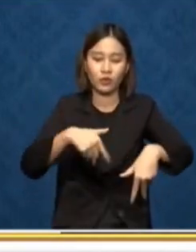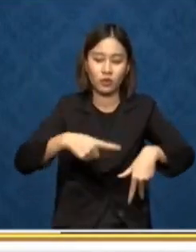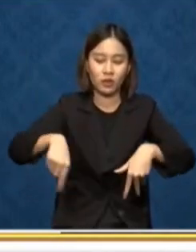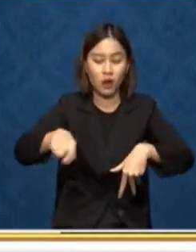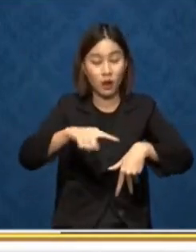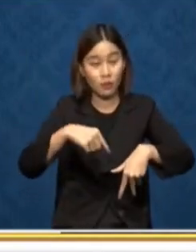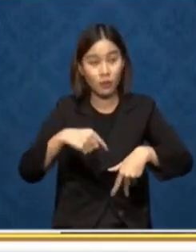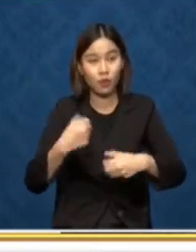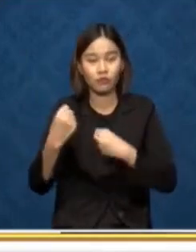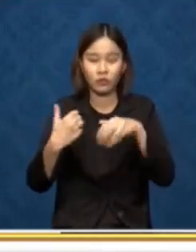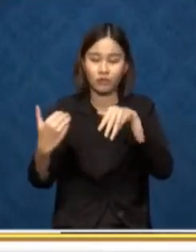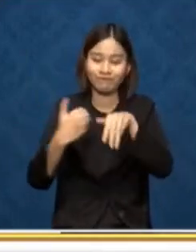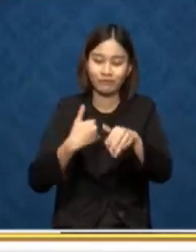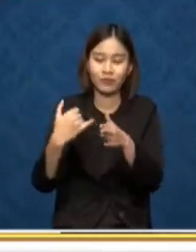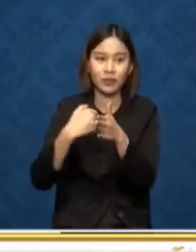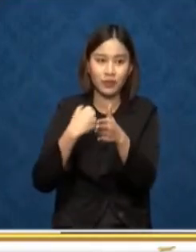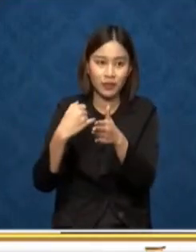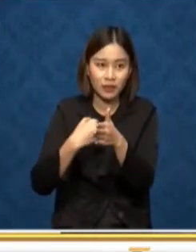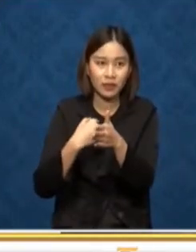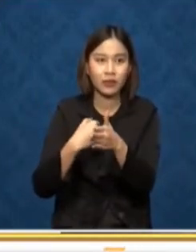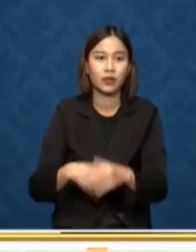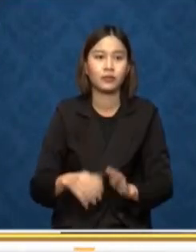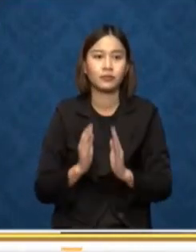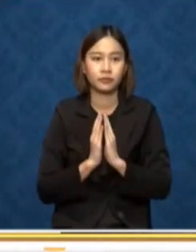และเพื่อควสะดวกในการสัญจอดไปมาขอบพน้องด้ควครบกัขบคุณคร